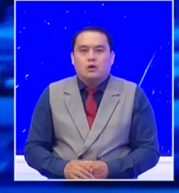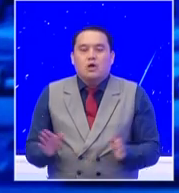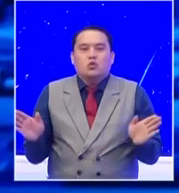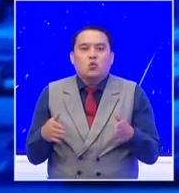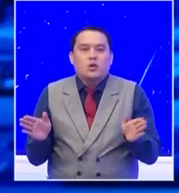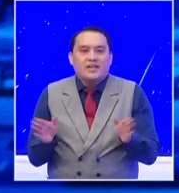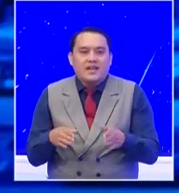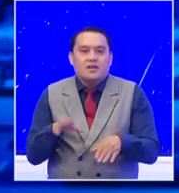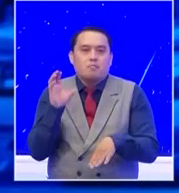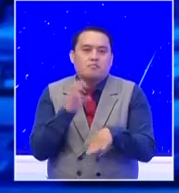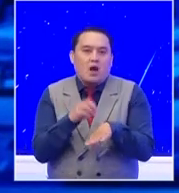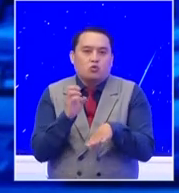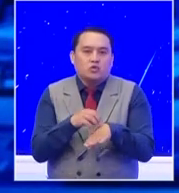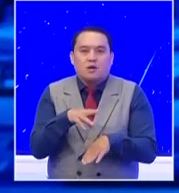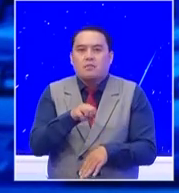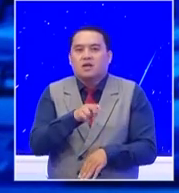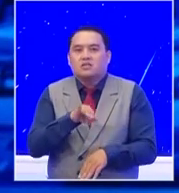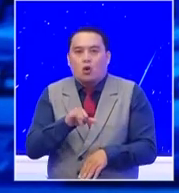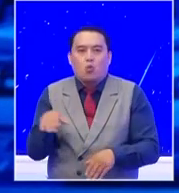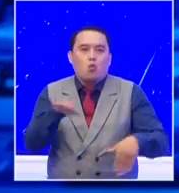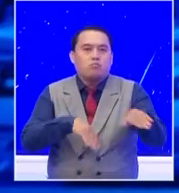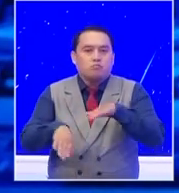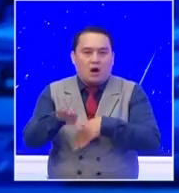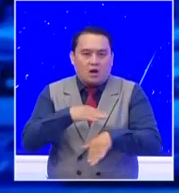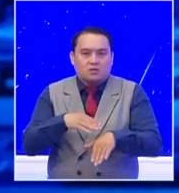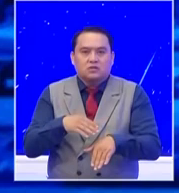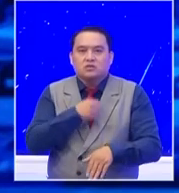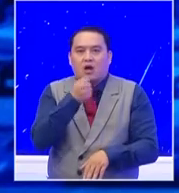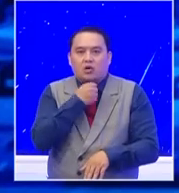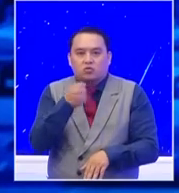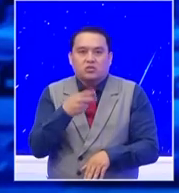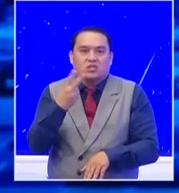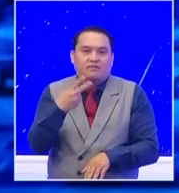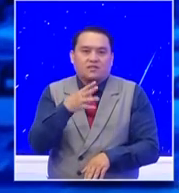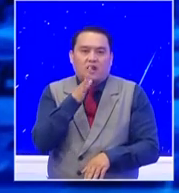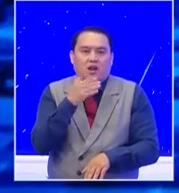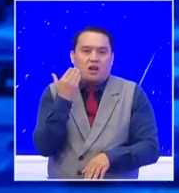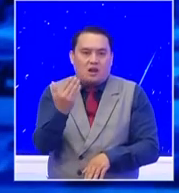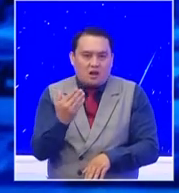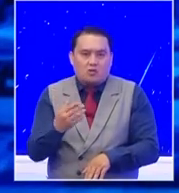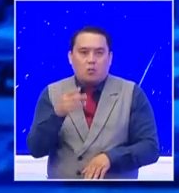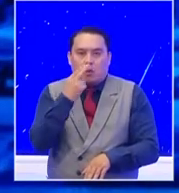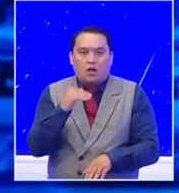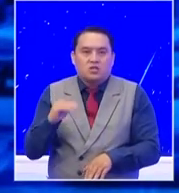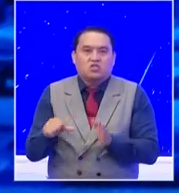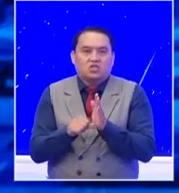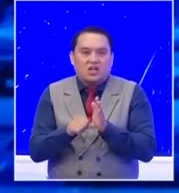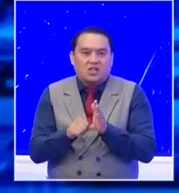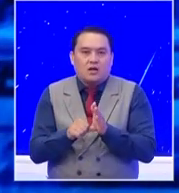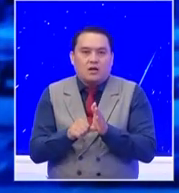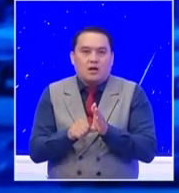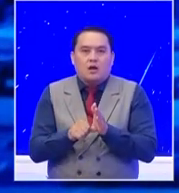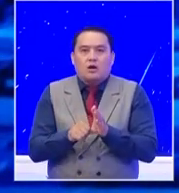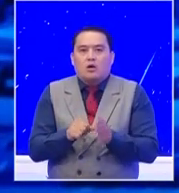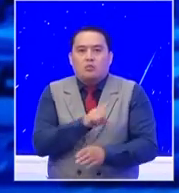в Мангистау. Это произошло во время купания. Самому старшему пострадавшему 20 лет, младшему 6. В